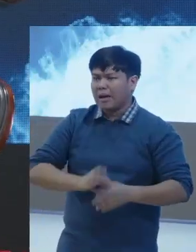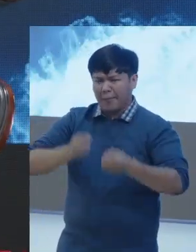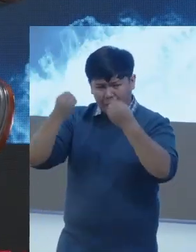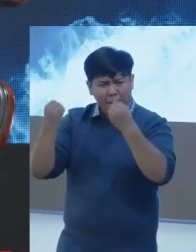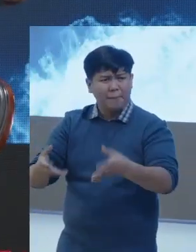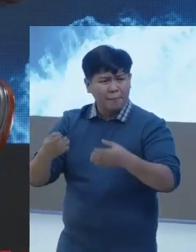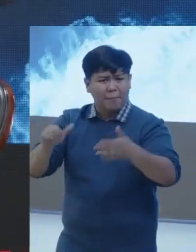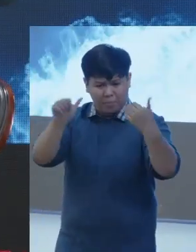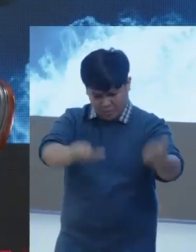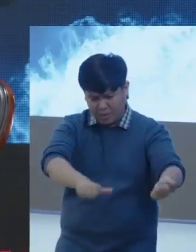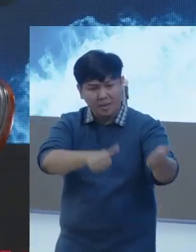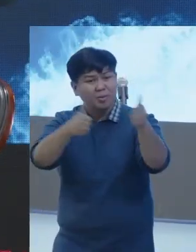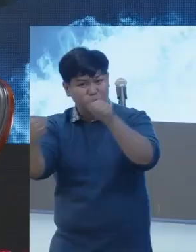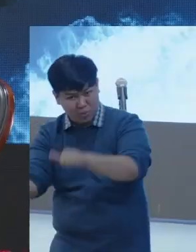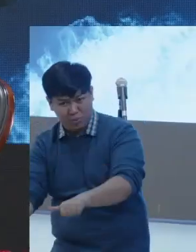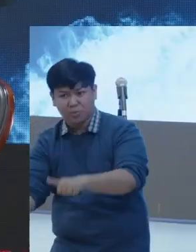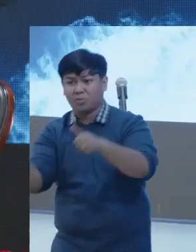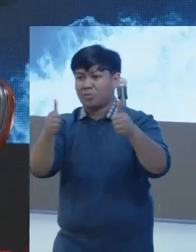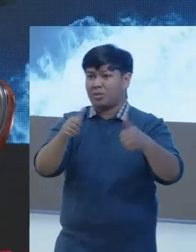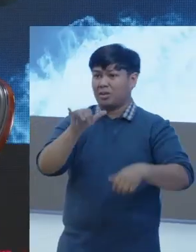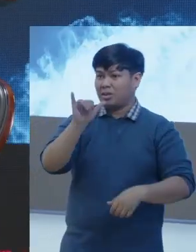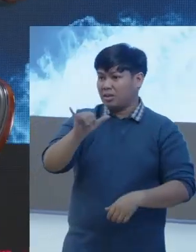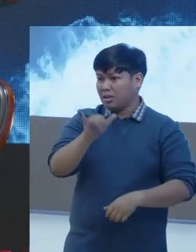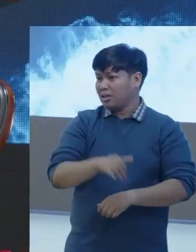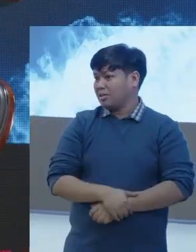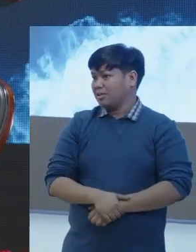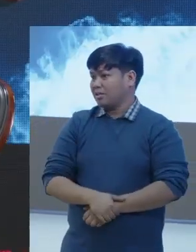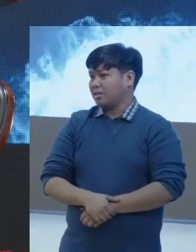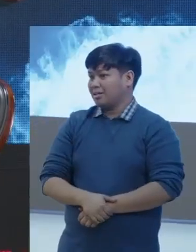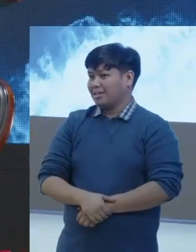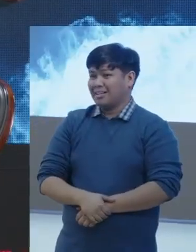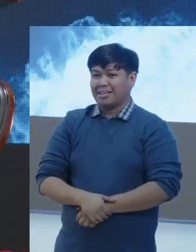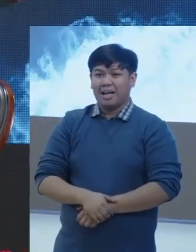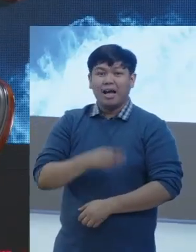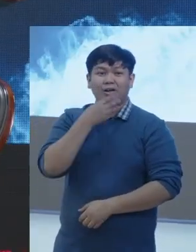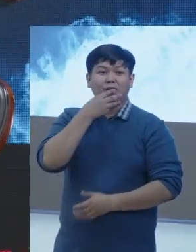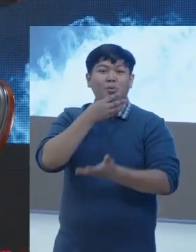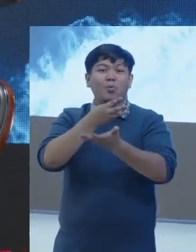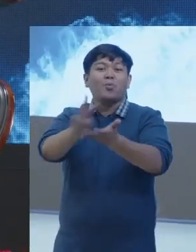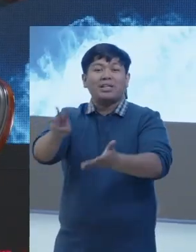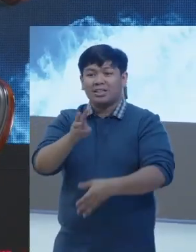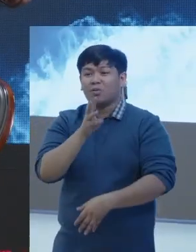na nagpabautismo pa. Aba, nagsayang pa ng tubig.